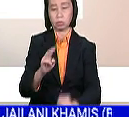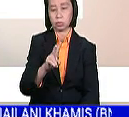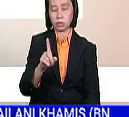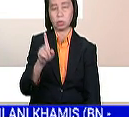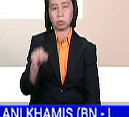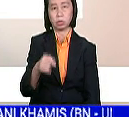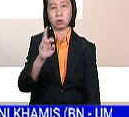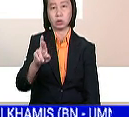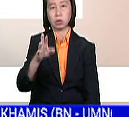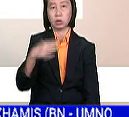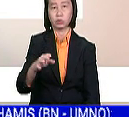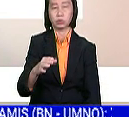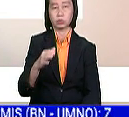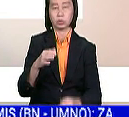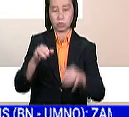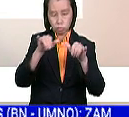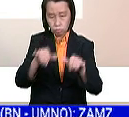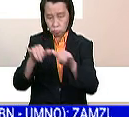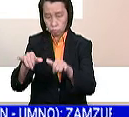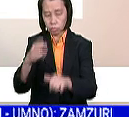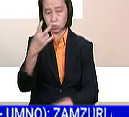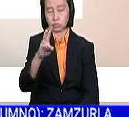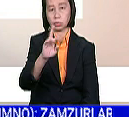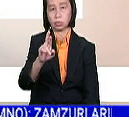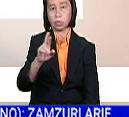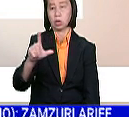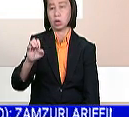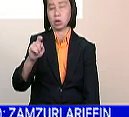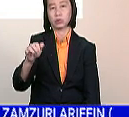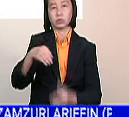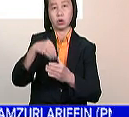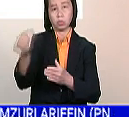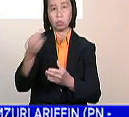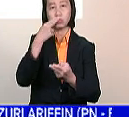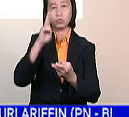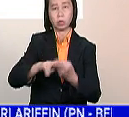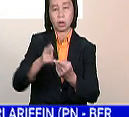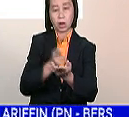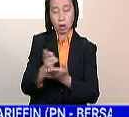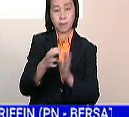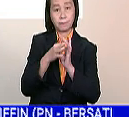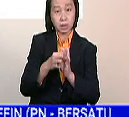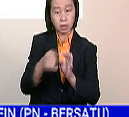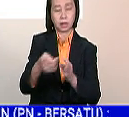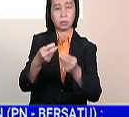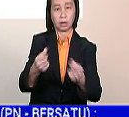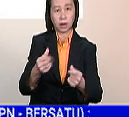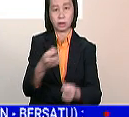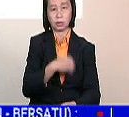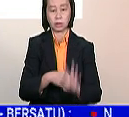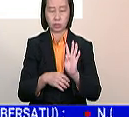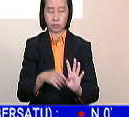1070 telah disukai dengan 17067 dikeluarkan surat hak milik tanah manakala